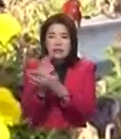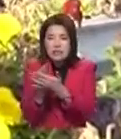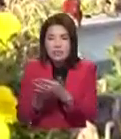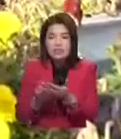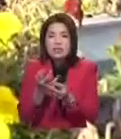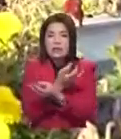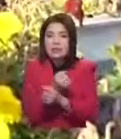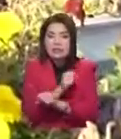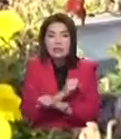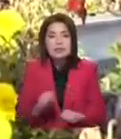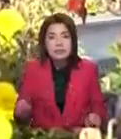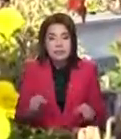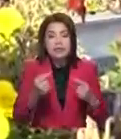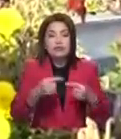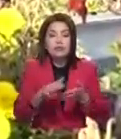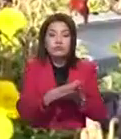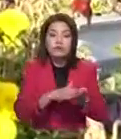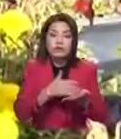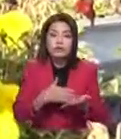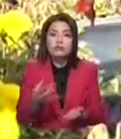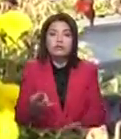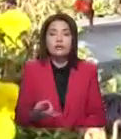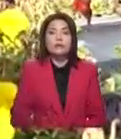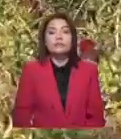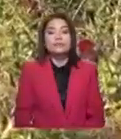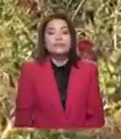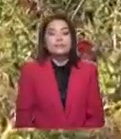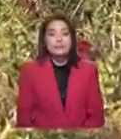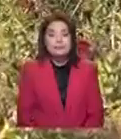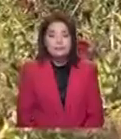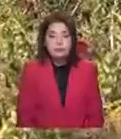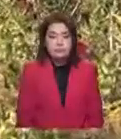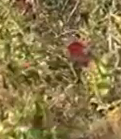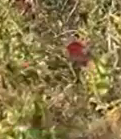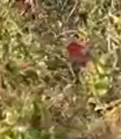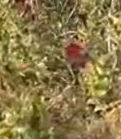акция басқа өңірлерде де жалғасуда. Бекболат Сатуов, Заңғар Санай, Берік Жұмабай, Астана Таймс.